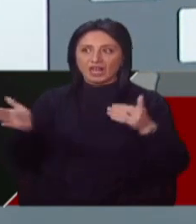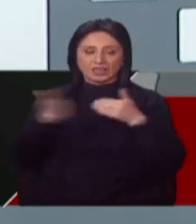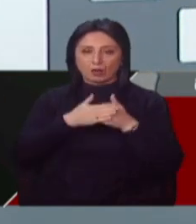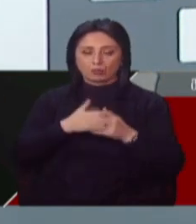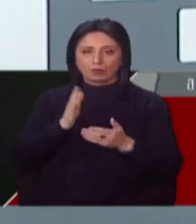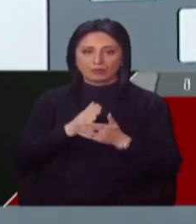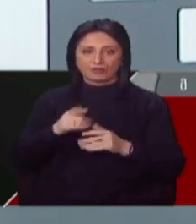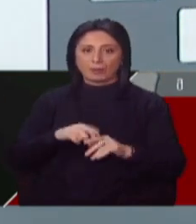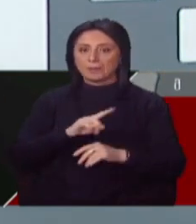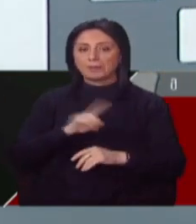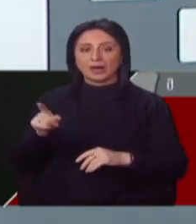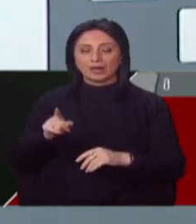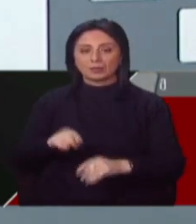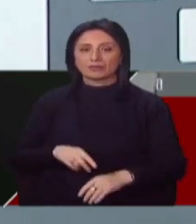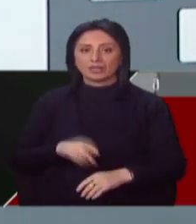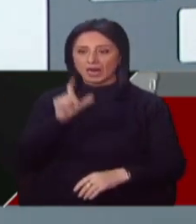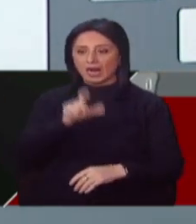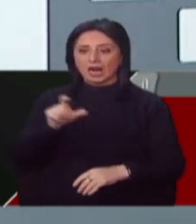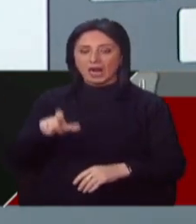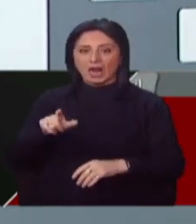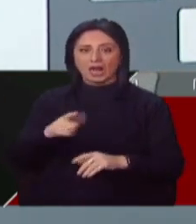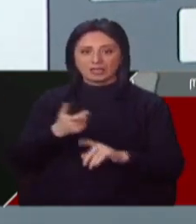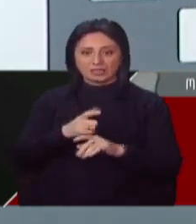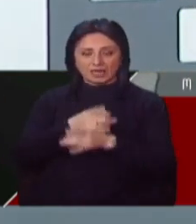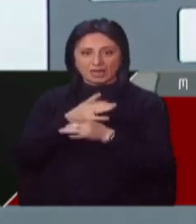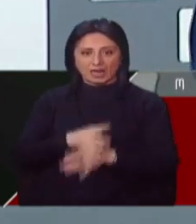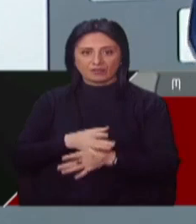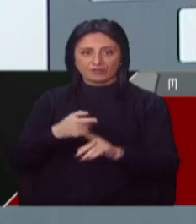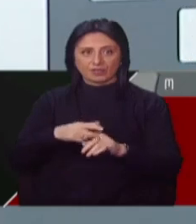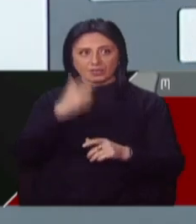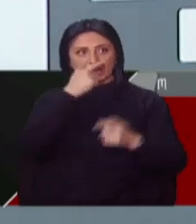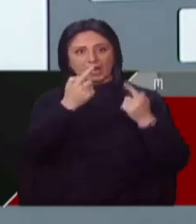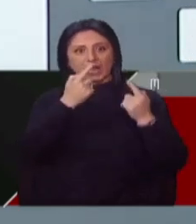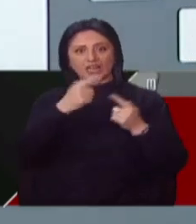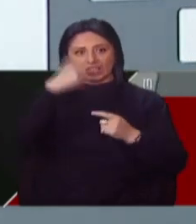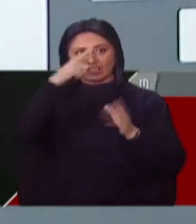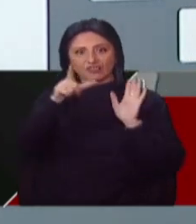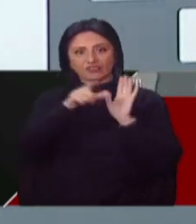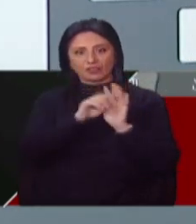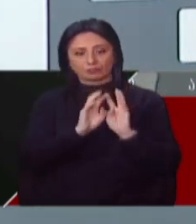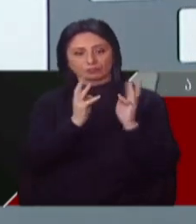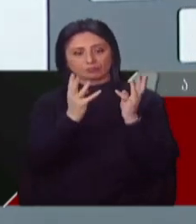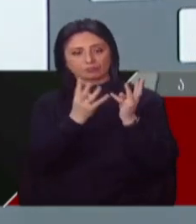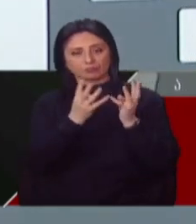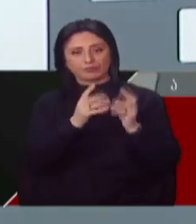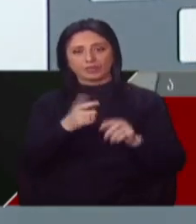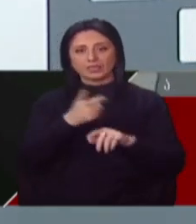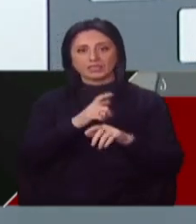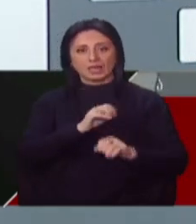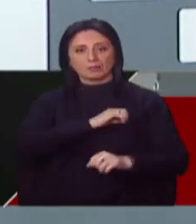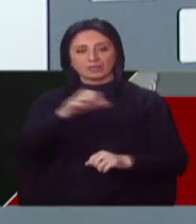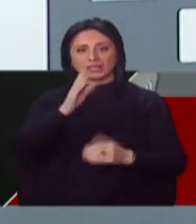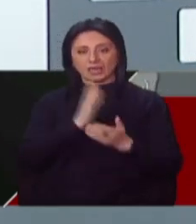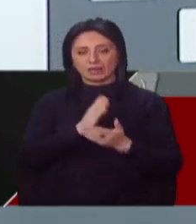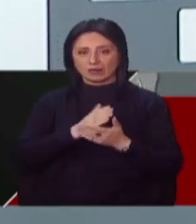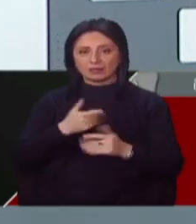absolut. Magram. Halki ro ukidureset garibi aris elita romelis Ivan Shutan etat muajda kveqanas da ukidureset didari